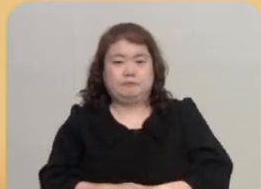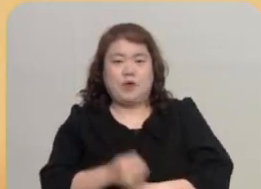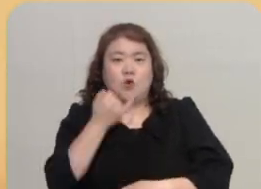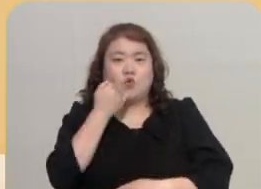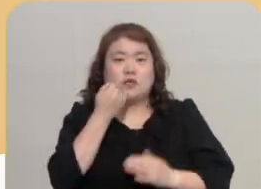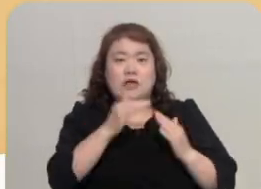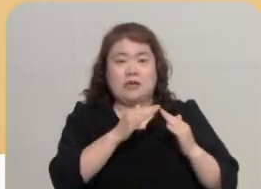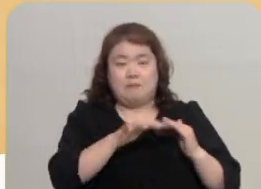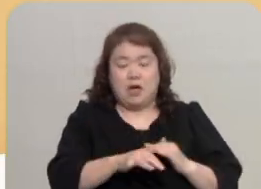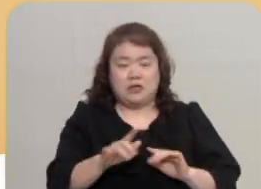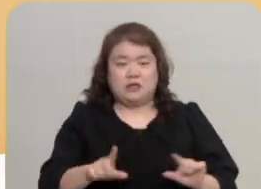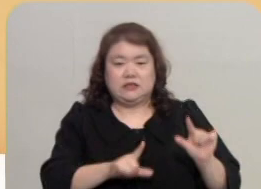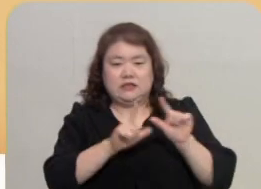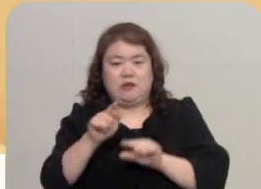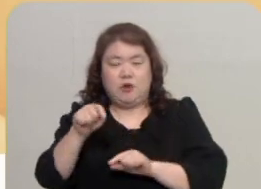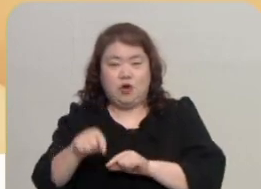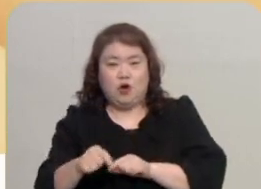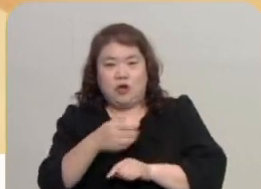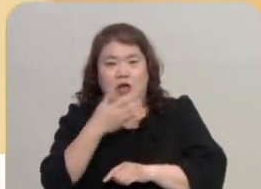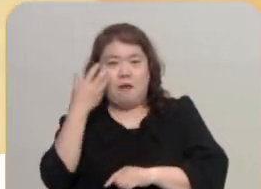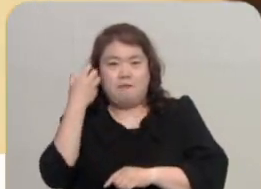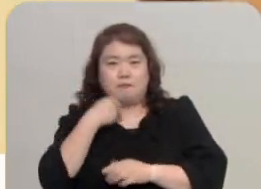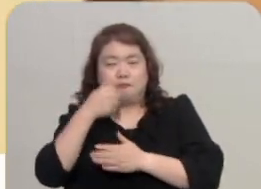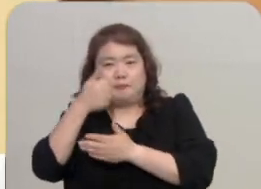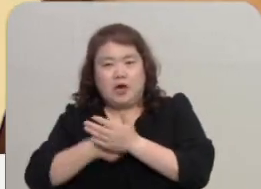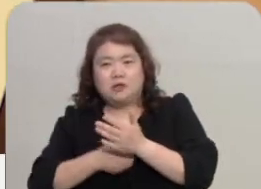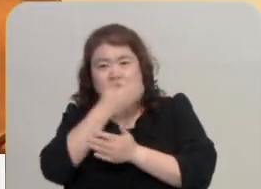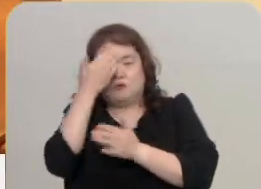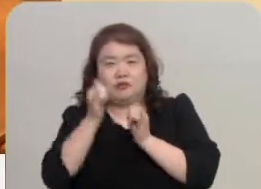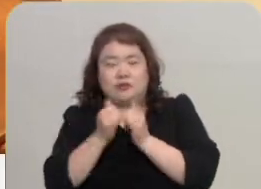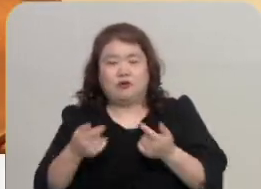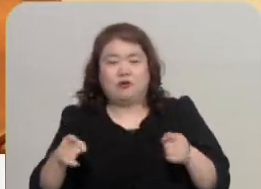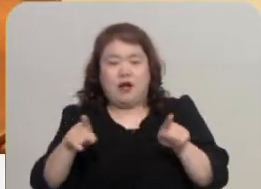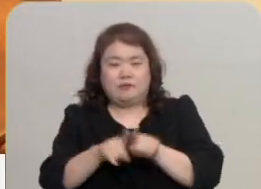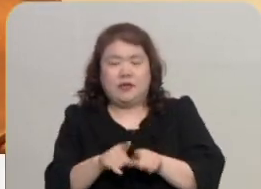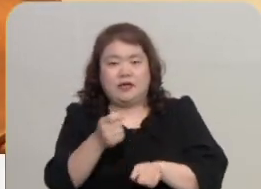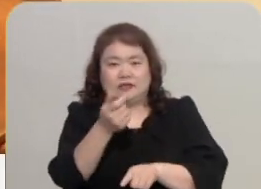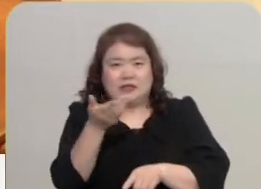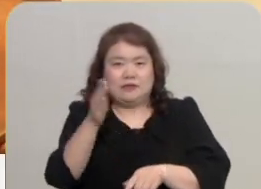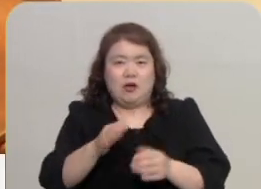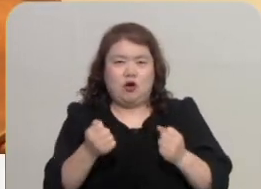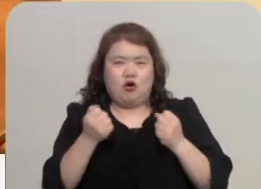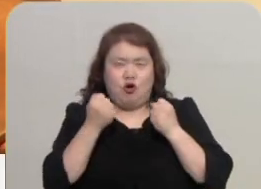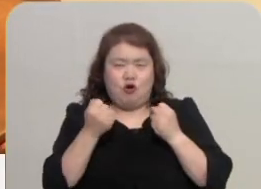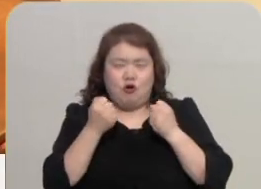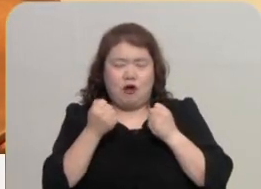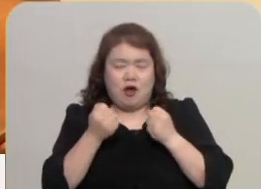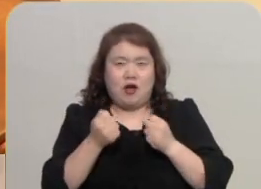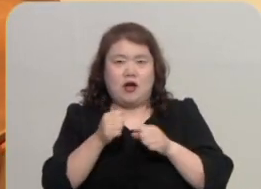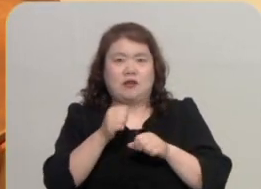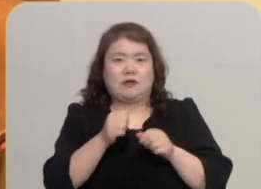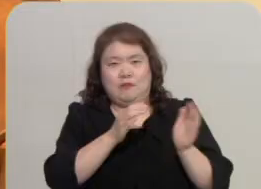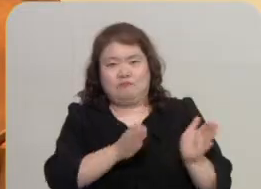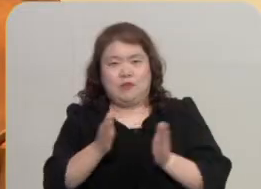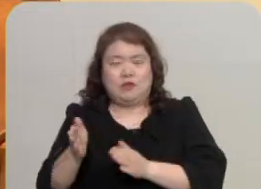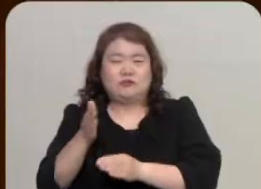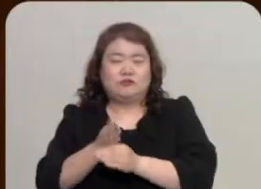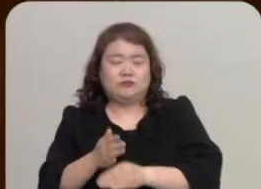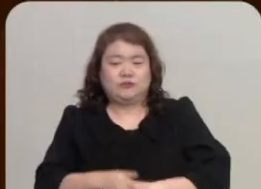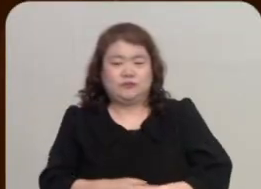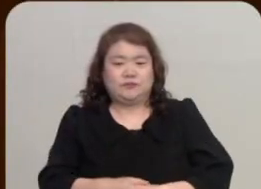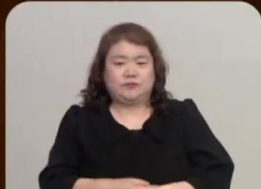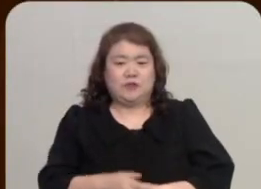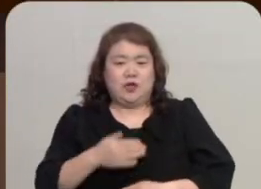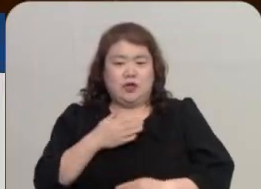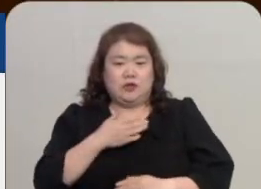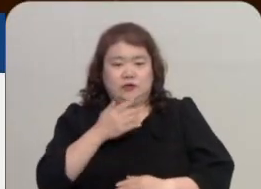괜찮아 마을에서 지내며 이곳의 매력에 빠진 청년들과 함께 작지만 건강한 생태계를 만들어가고 있습니다.